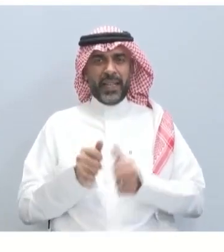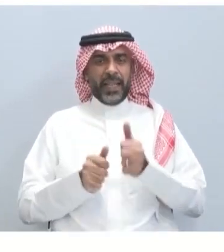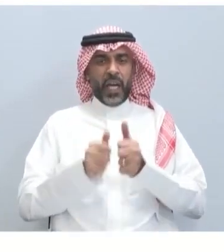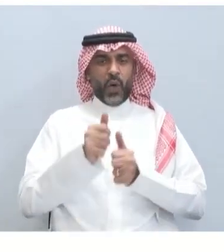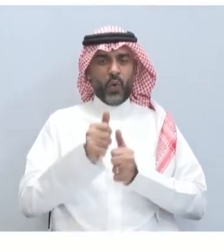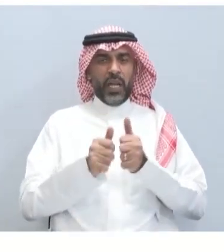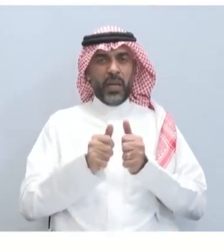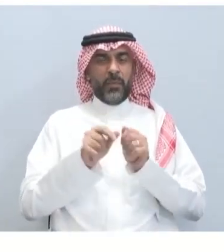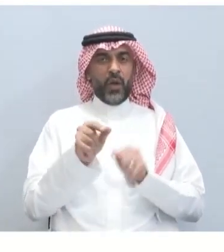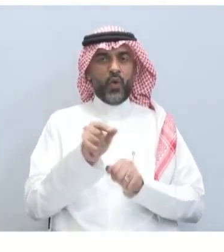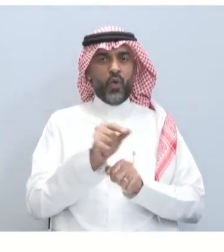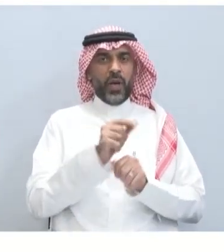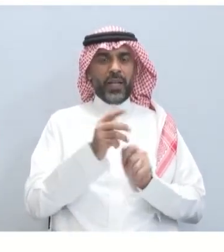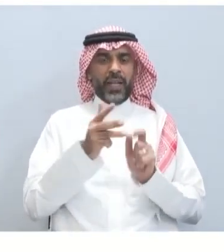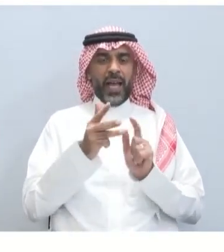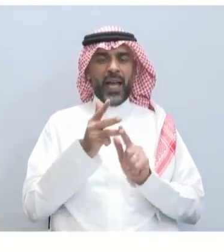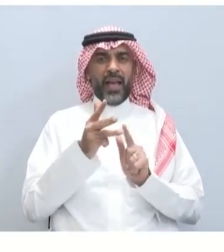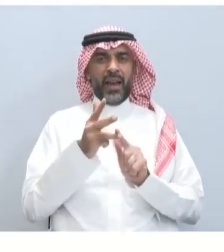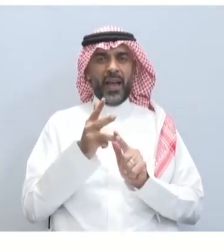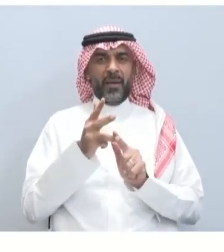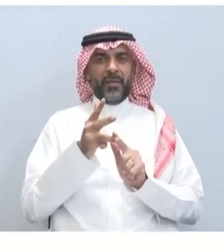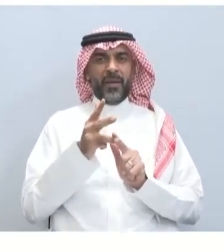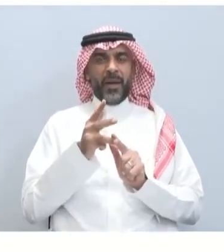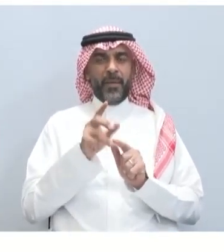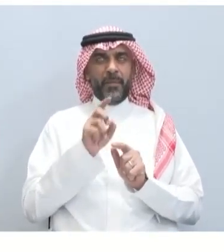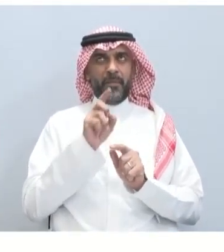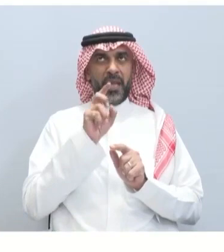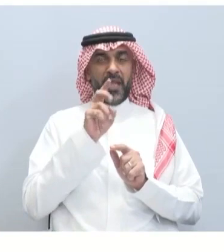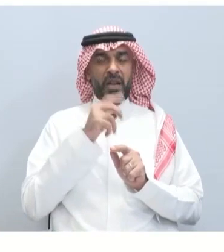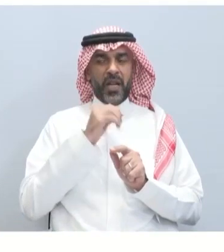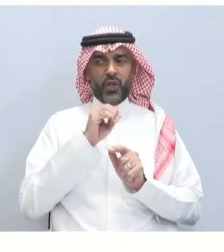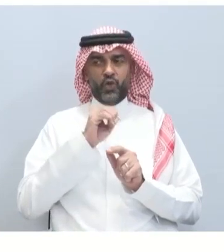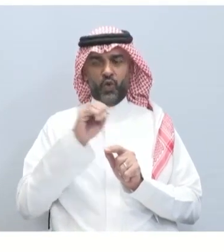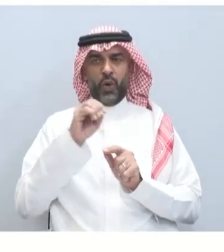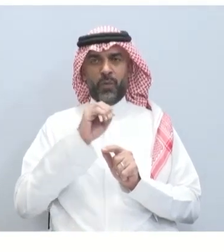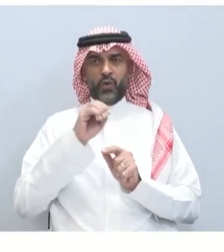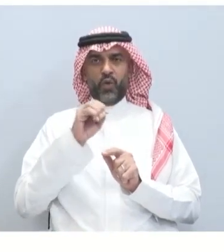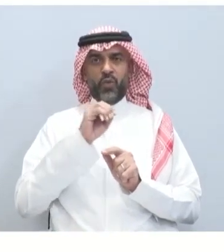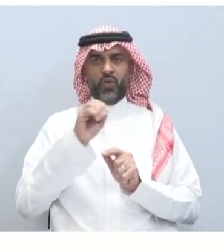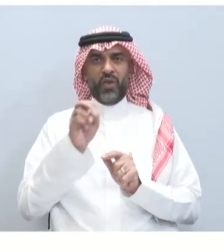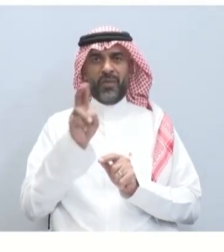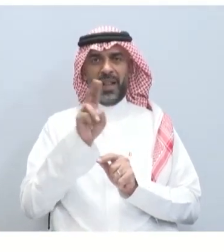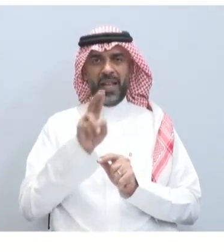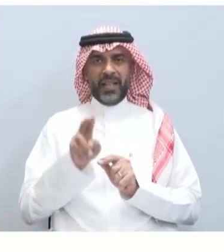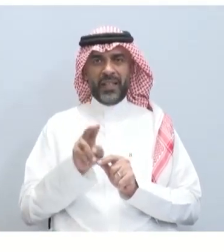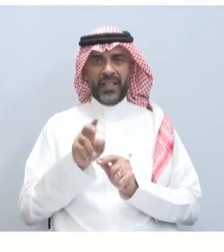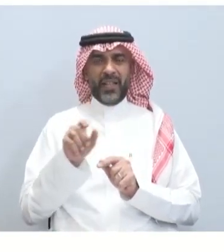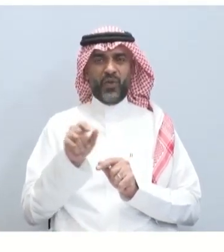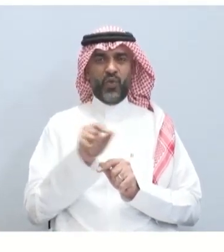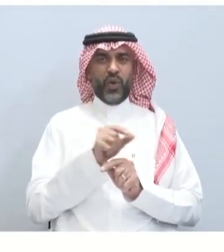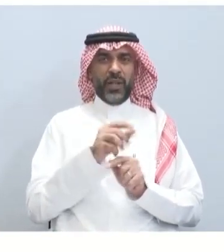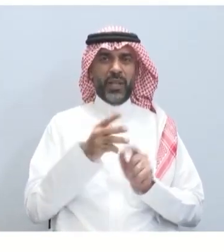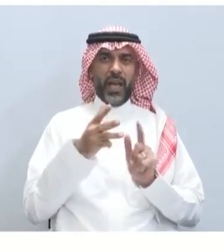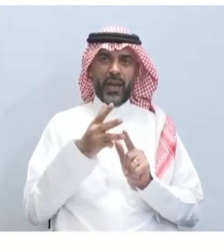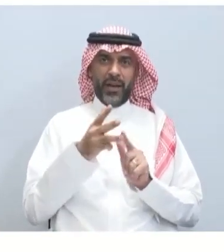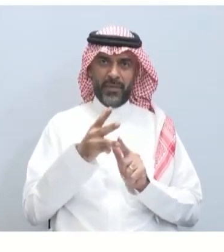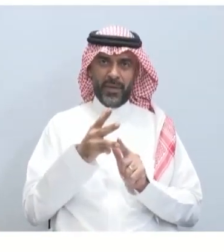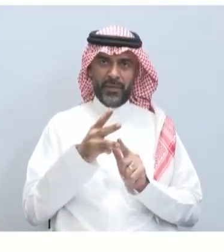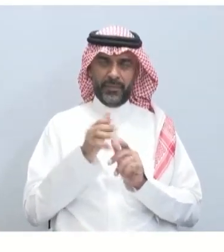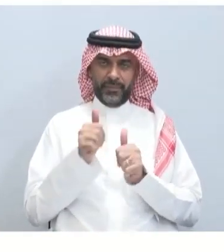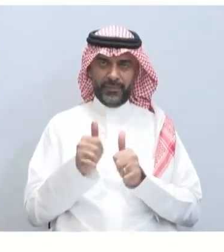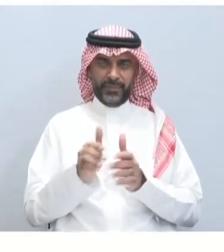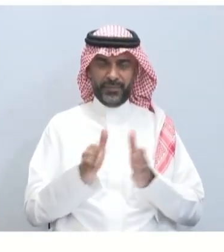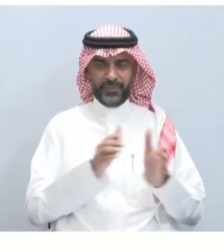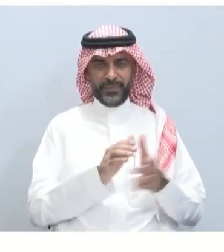الوحده الرابعه سوف نقوم باذن الله بالاجابه على اسئله تقويم هذه الوحده التي هي الوحده الرابعه